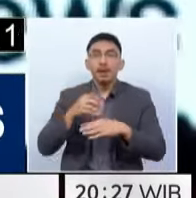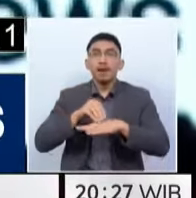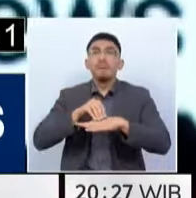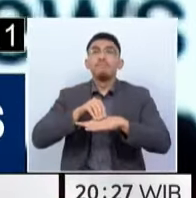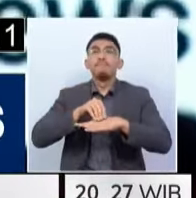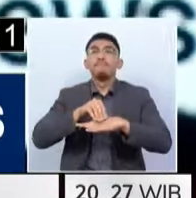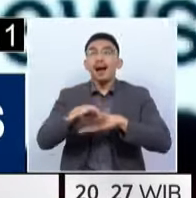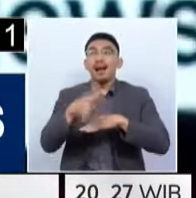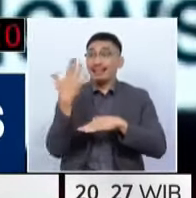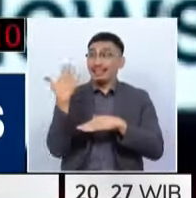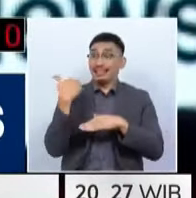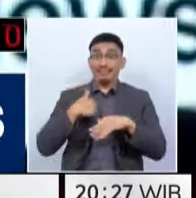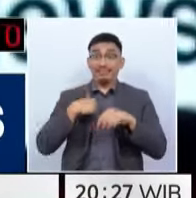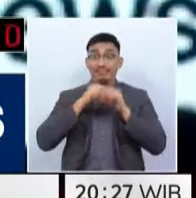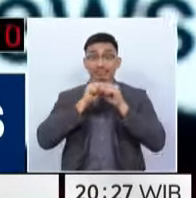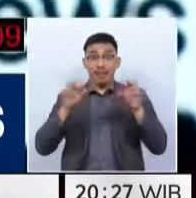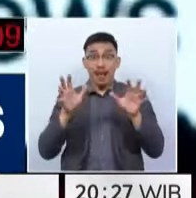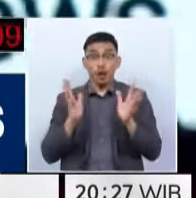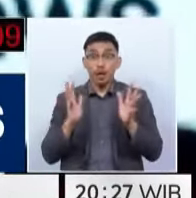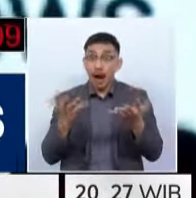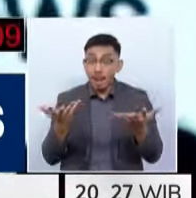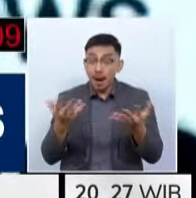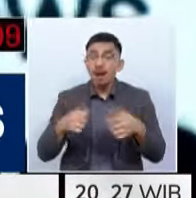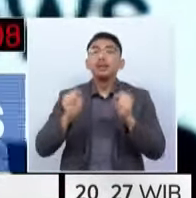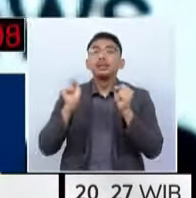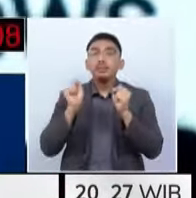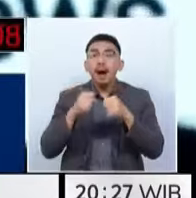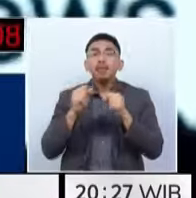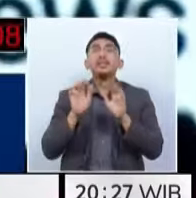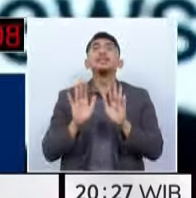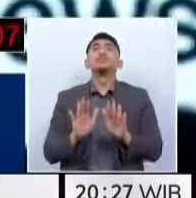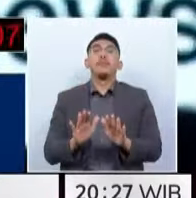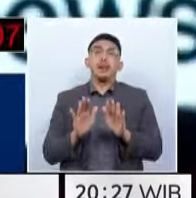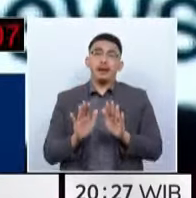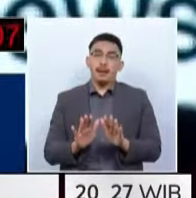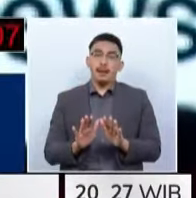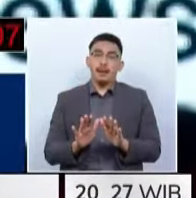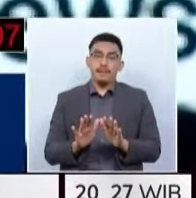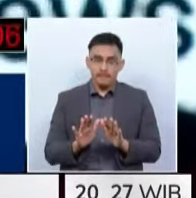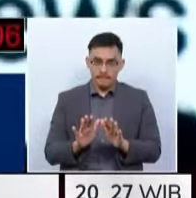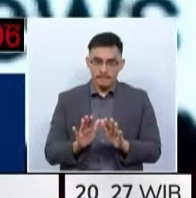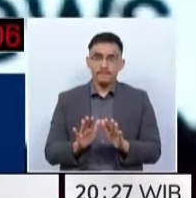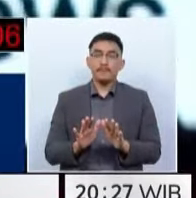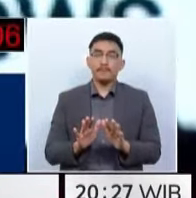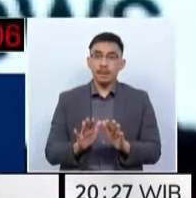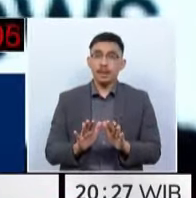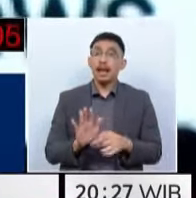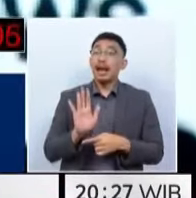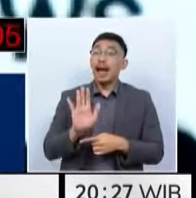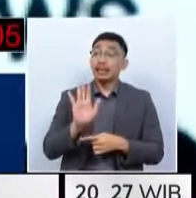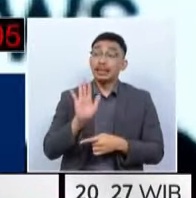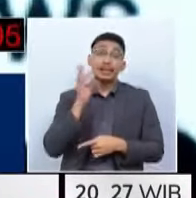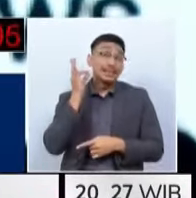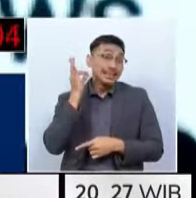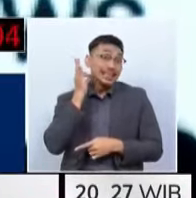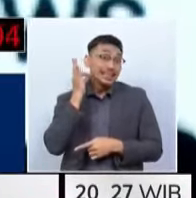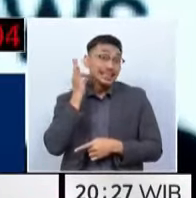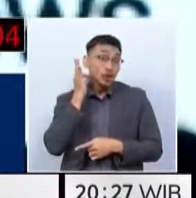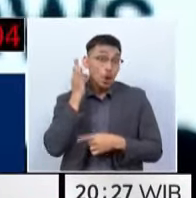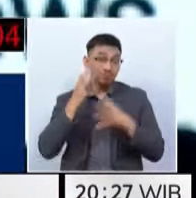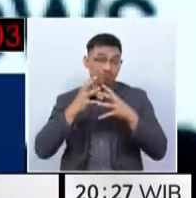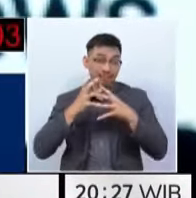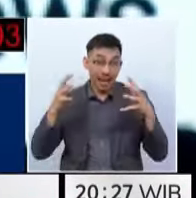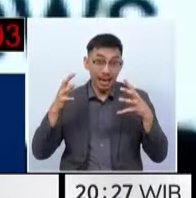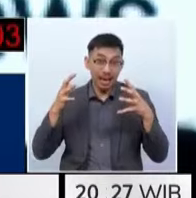adalah kesepakatan sementara untuk menghindari poensi-potensi yang lainnya lebih tinggi kita akan